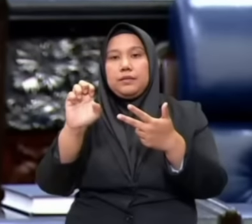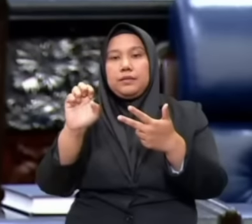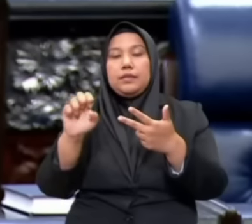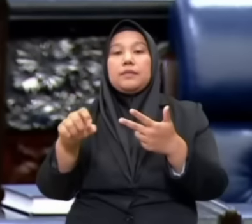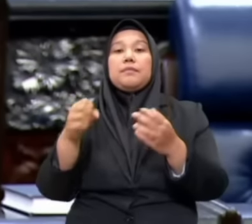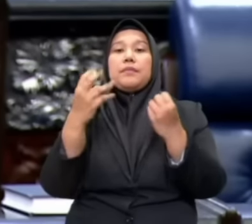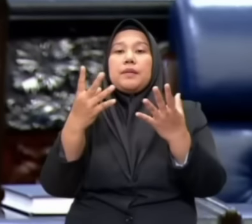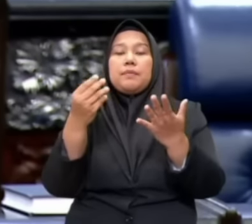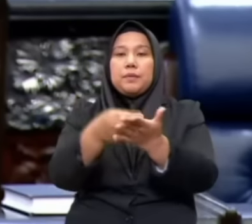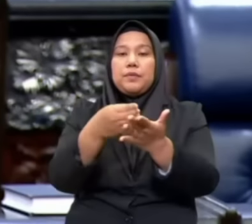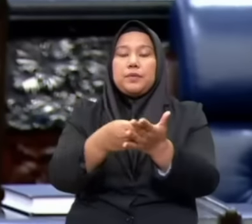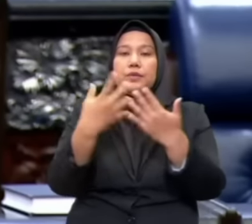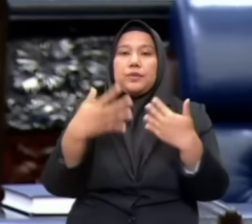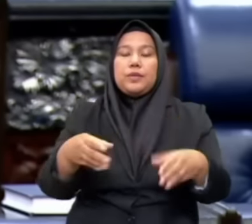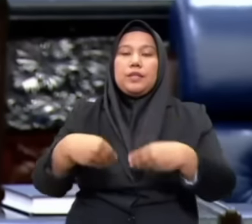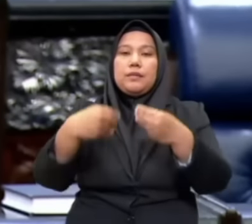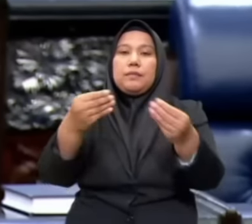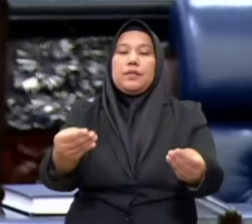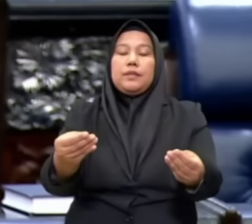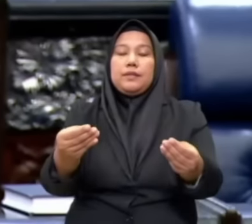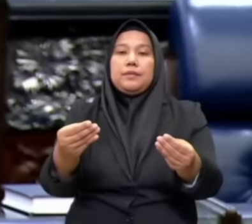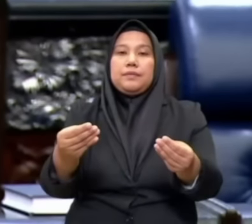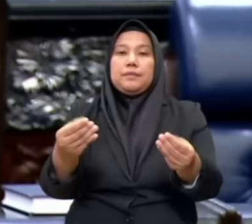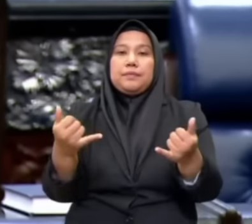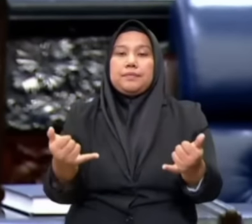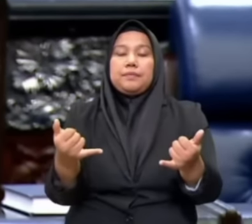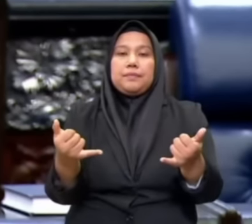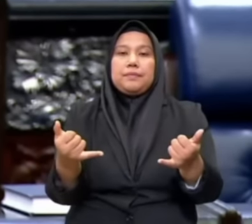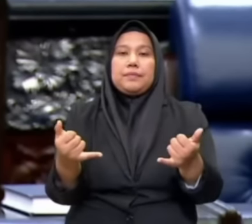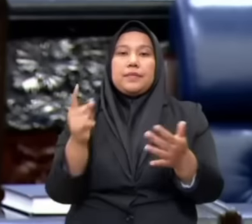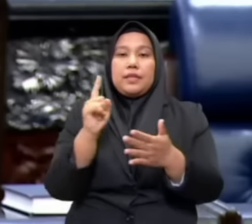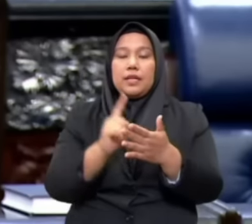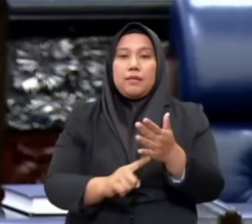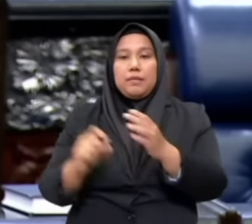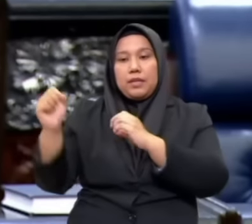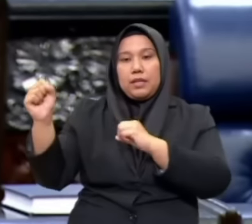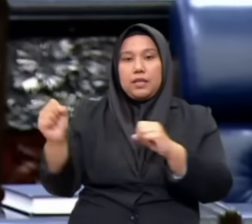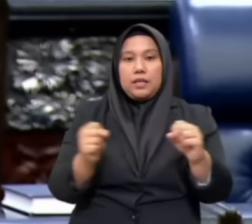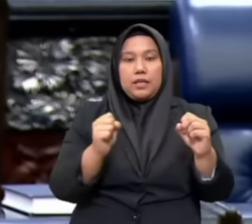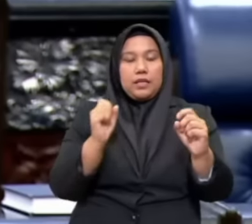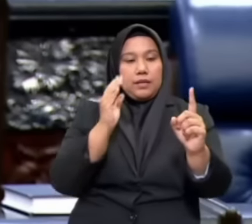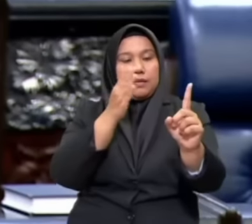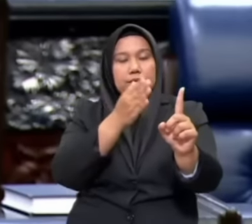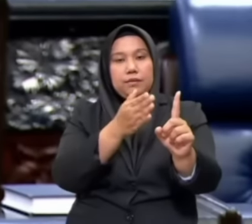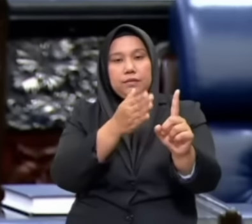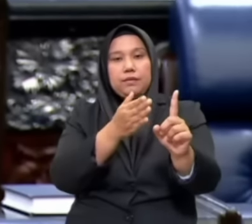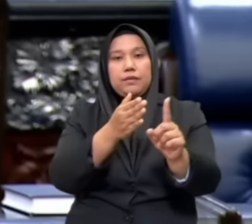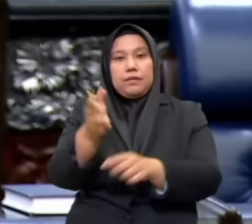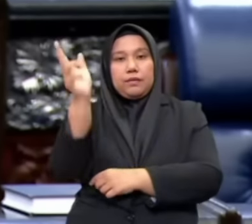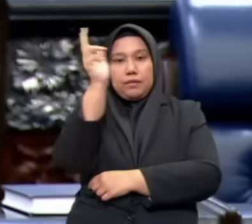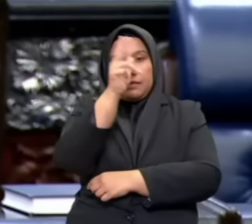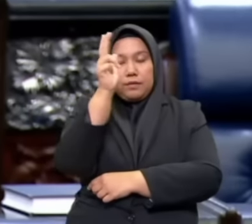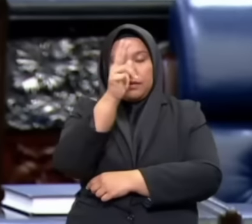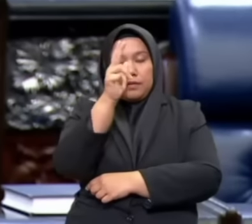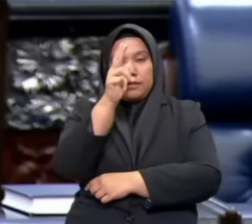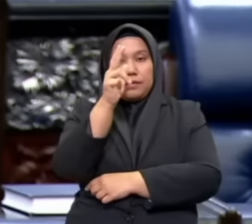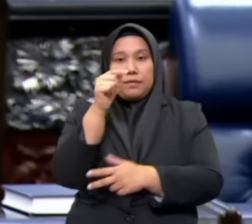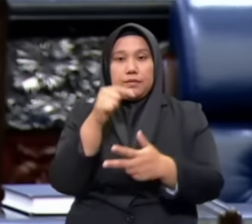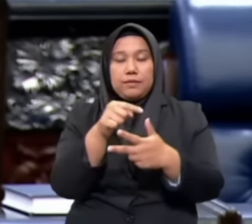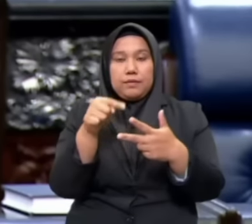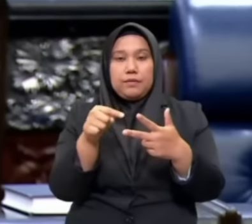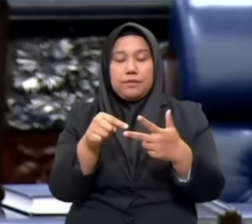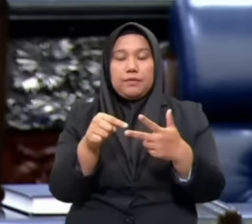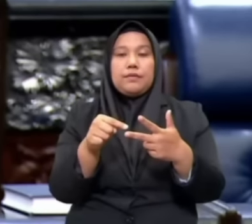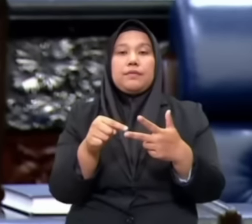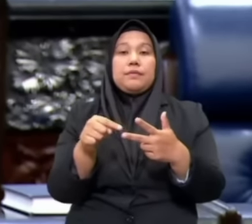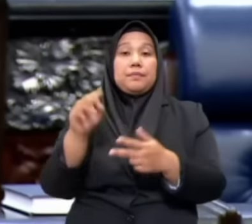disalurkan setakat ini dan apakah strategi dan ala tuju kerajaan susulan penjaran semula tiga agensi bermandat Bumi